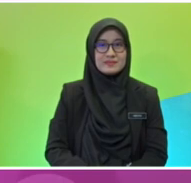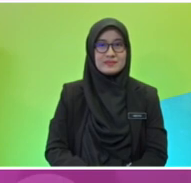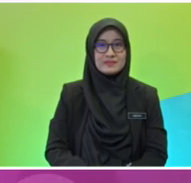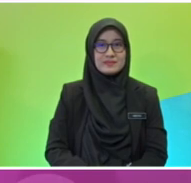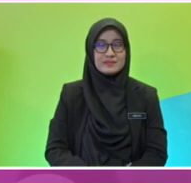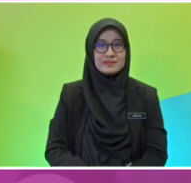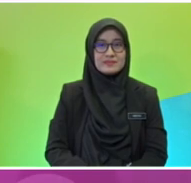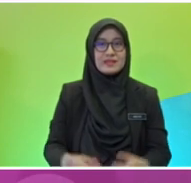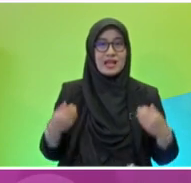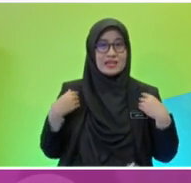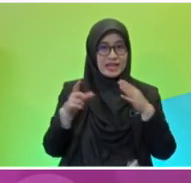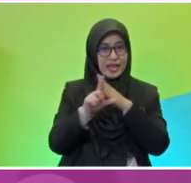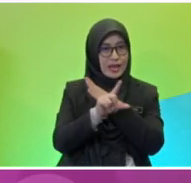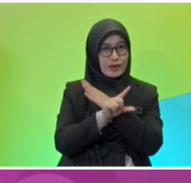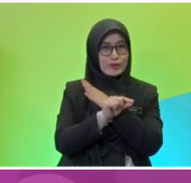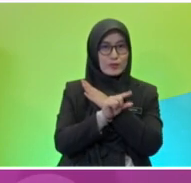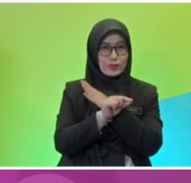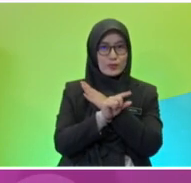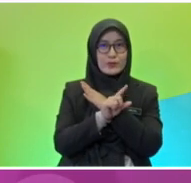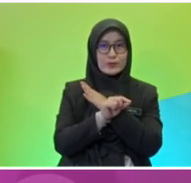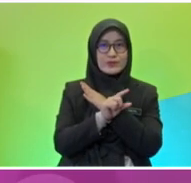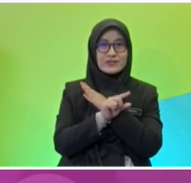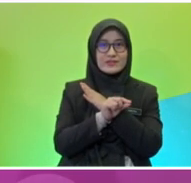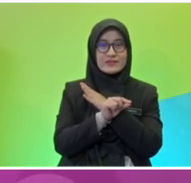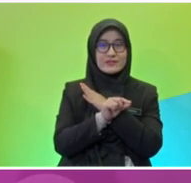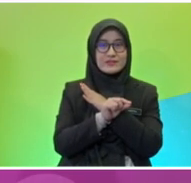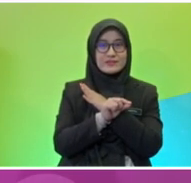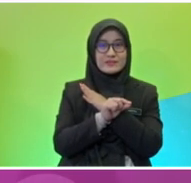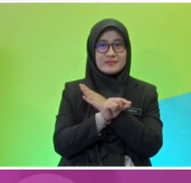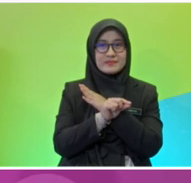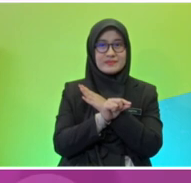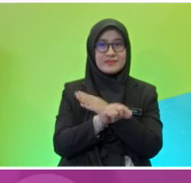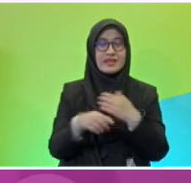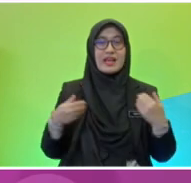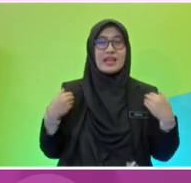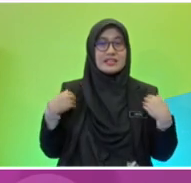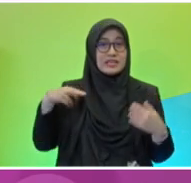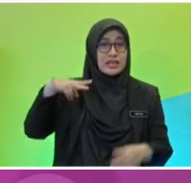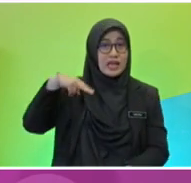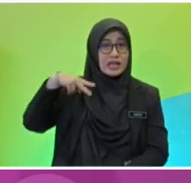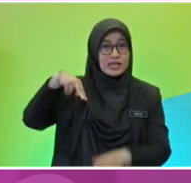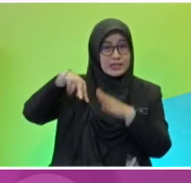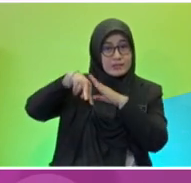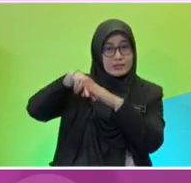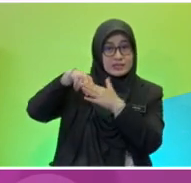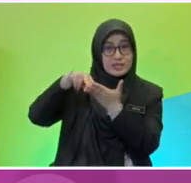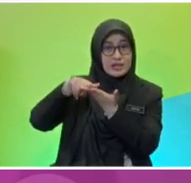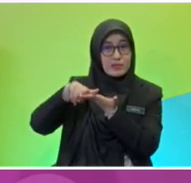Lepas tu ada ekor. Ada ekornya. Ekor. Situ ekornya. Dia ada kaki yang